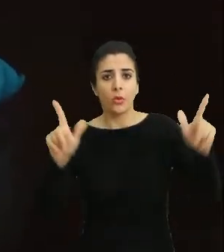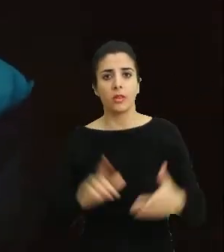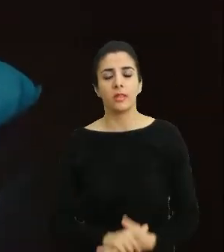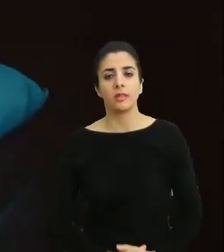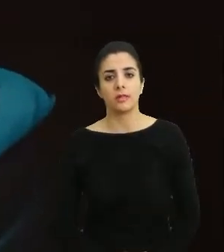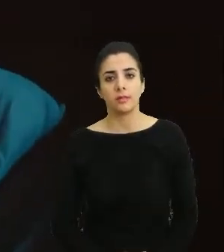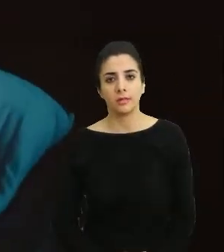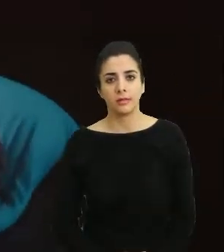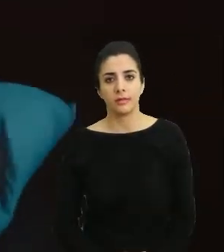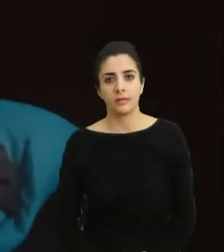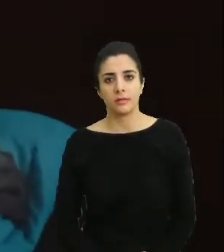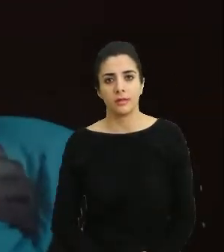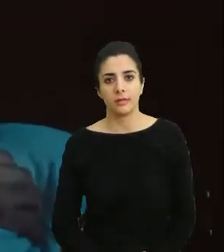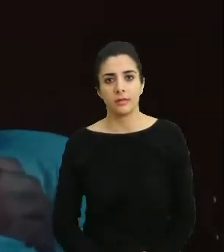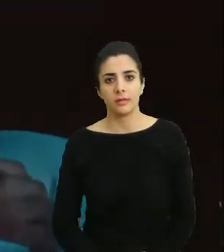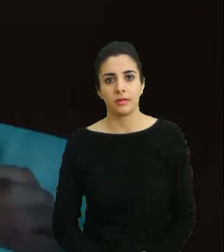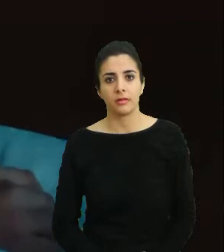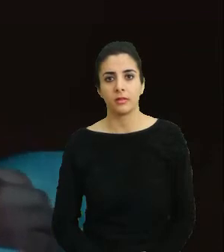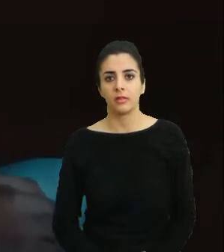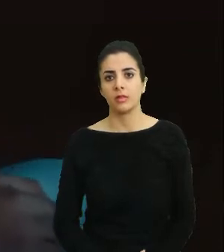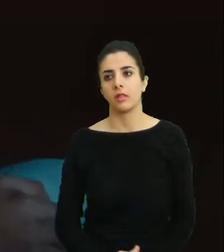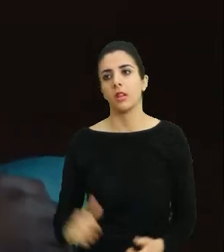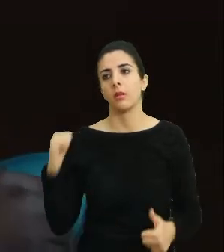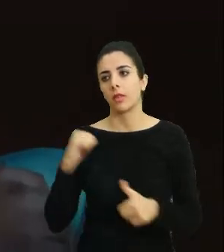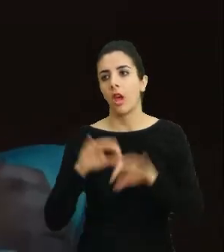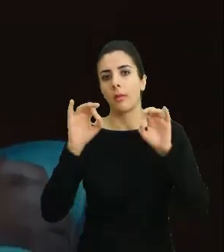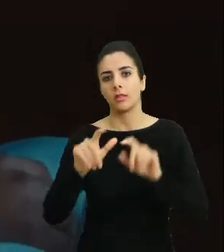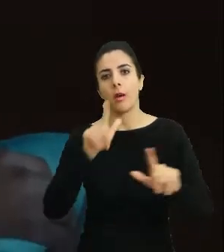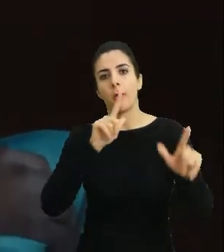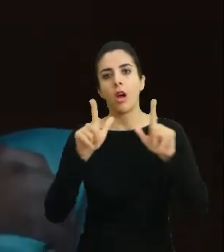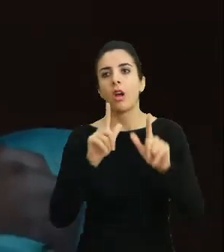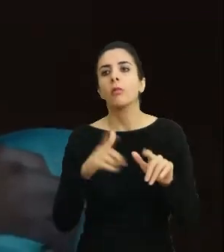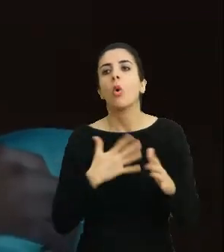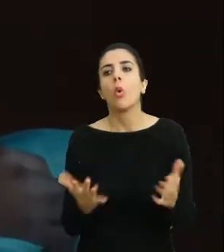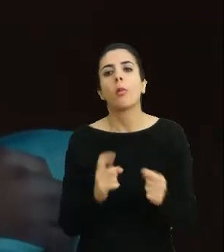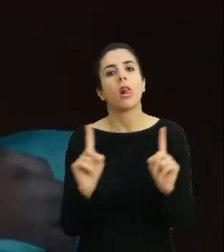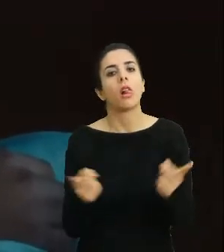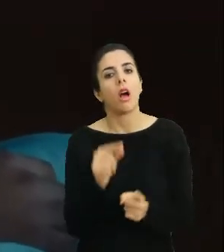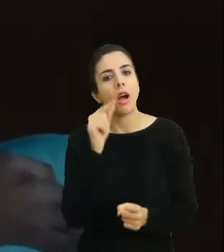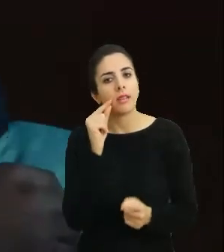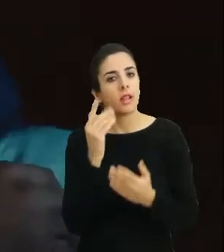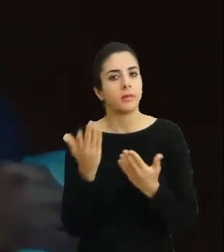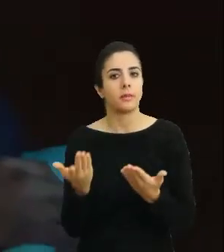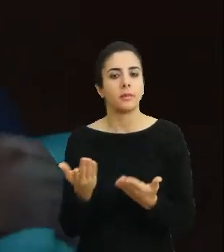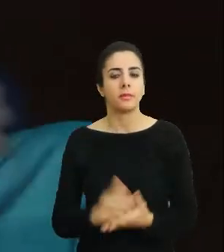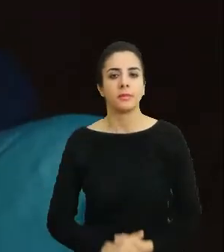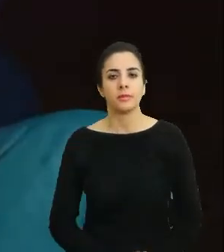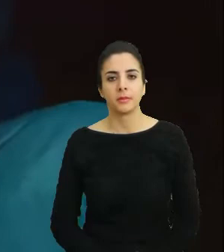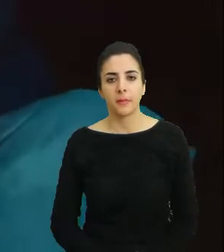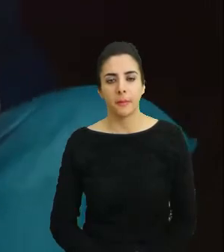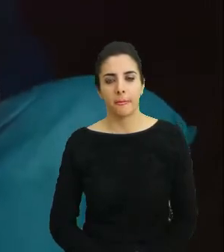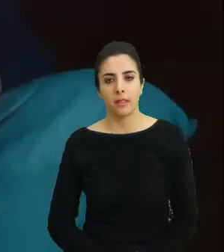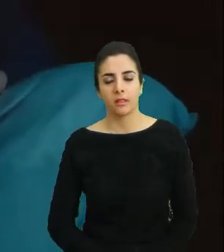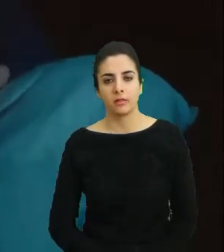Ramazan Fuat'ın çığlığıyla doğruldu. Başladı yine bu örmeye. Lifle olmaz bu gayri. Sırtında battaniye başını tekrar